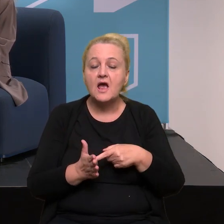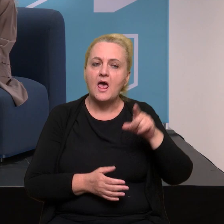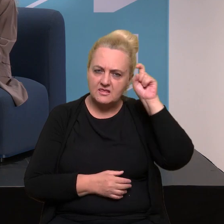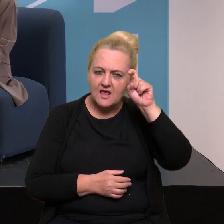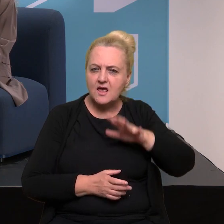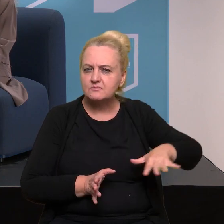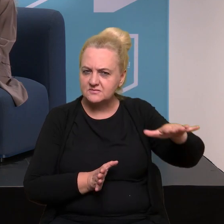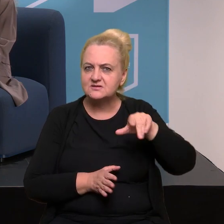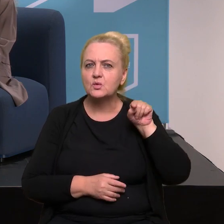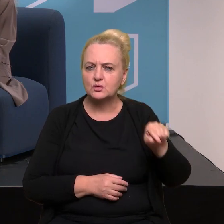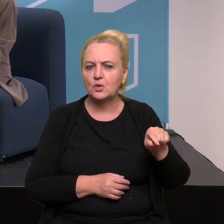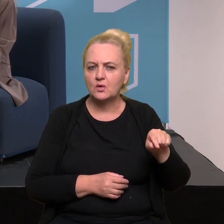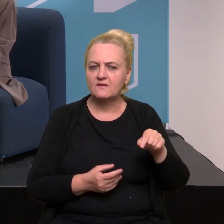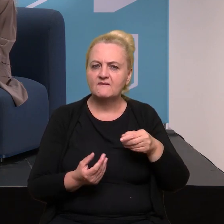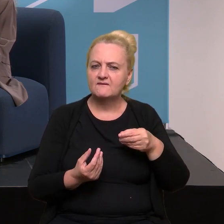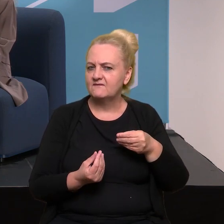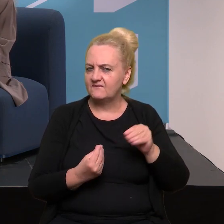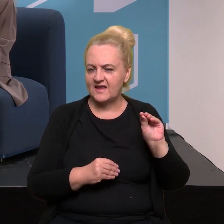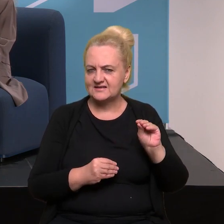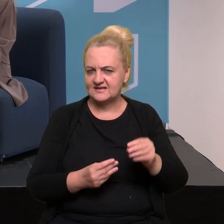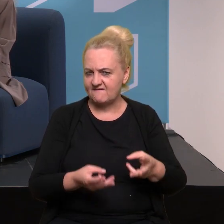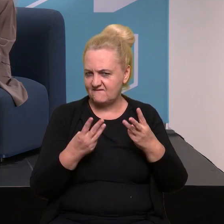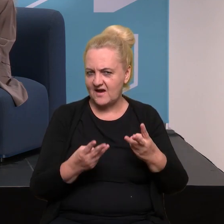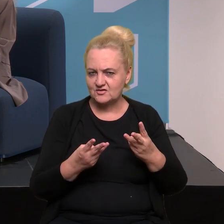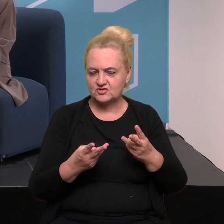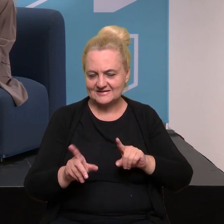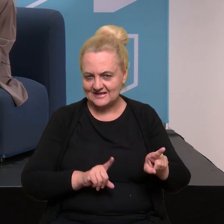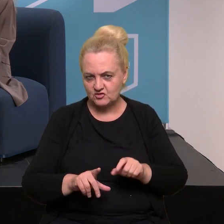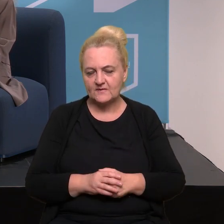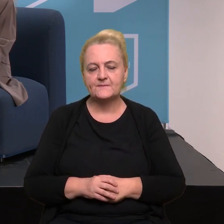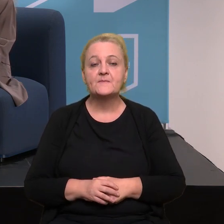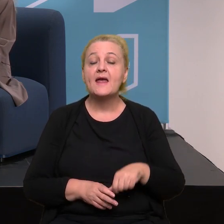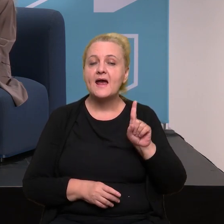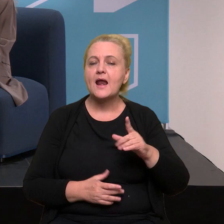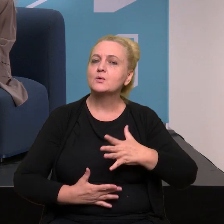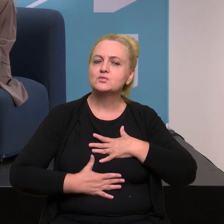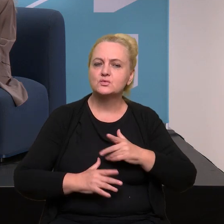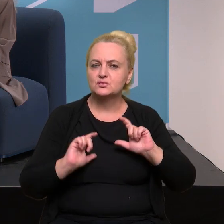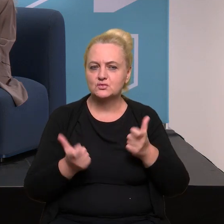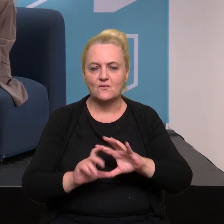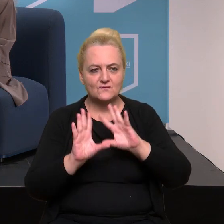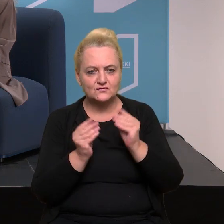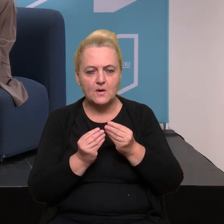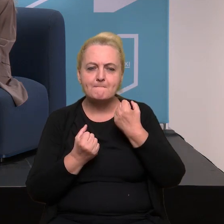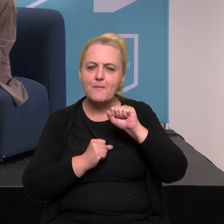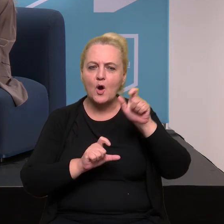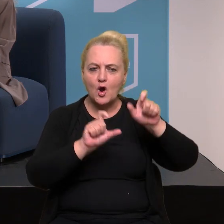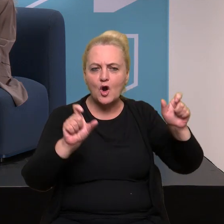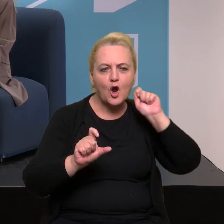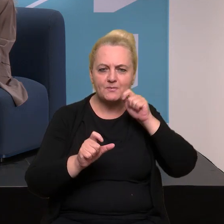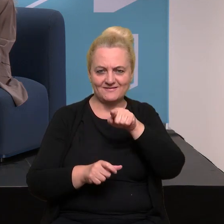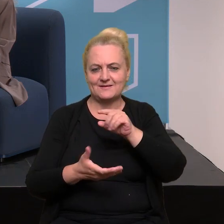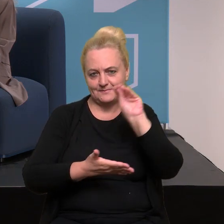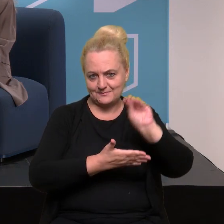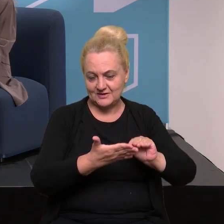na pewno o wiele większe i ważniejsze znaczenie. Ale wydawałoby się, że wszystkie te bohaterki, o których